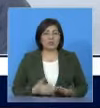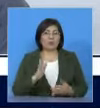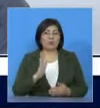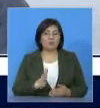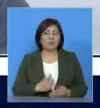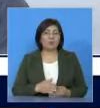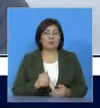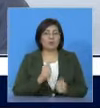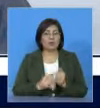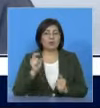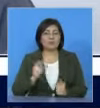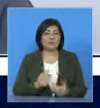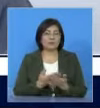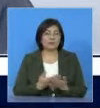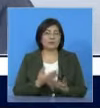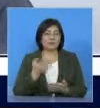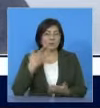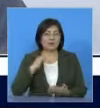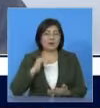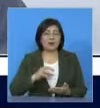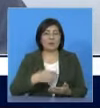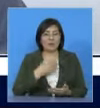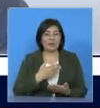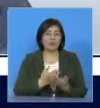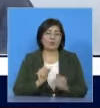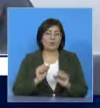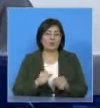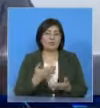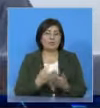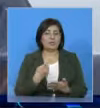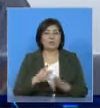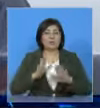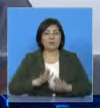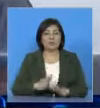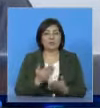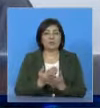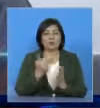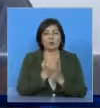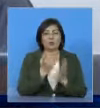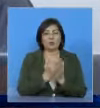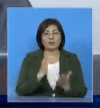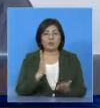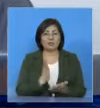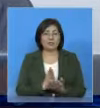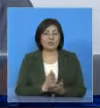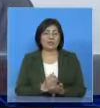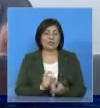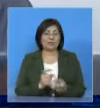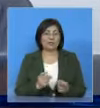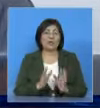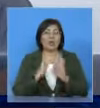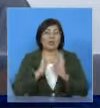но если все время бояться так можно сидеть на одном месте в конце концов в рамках госпрограммы есть координатор и которые